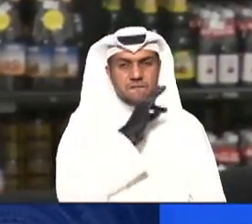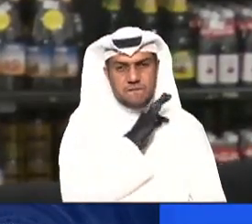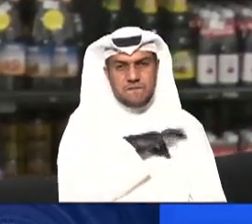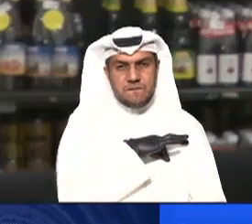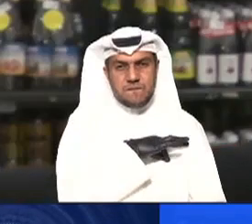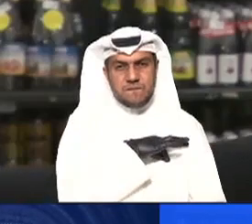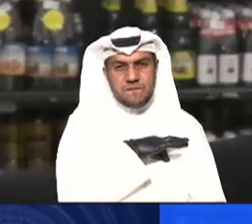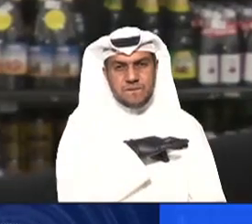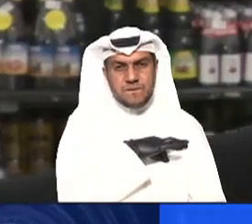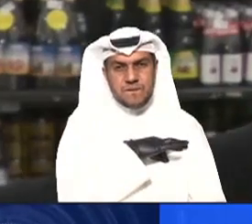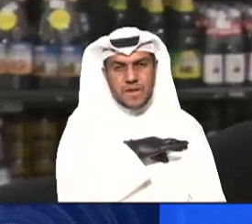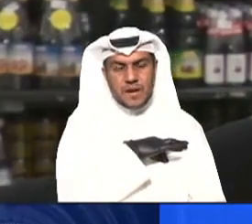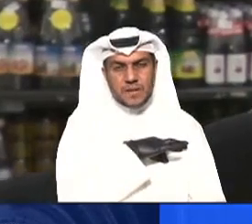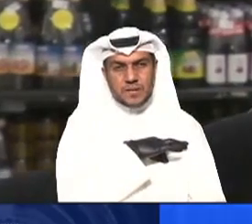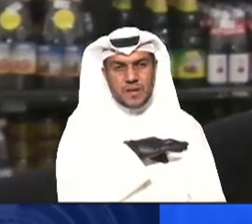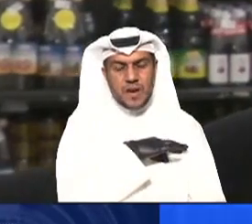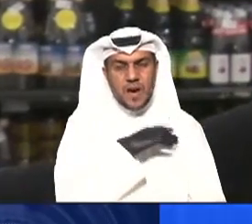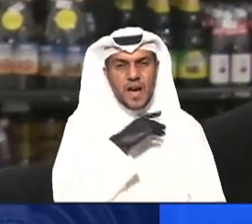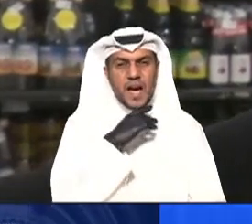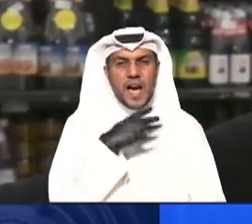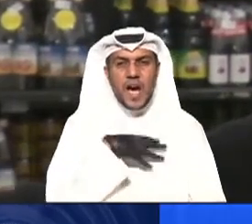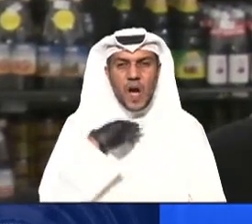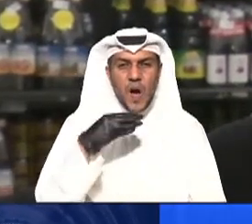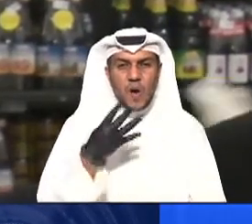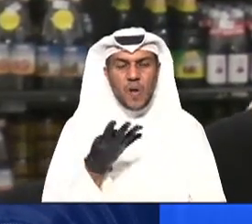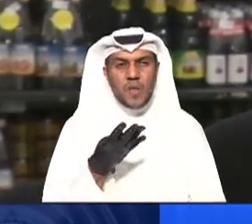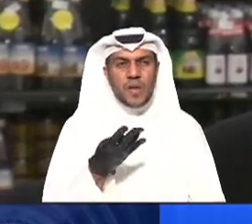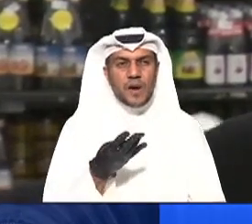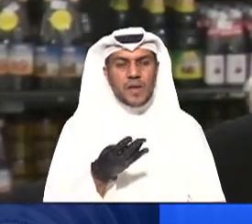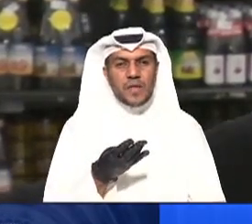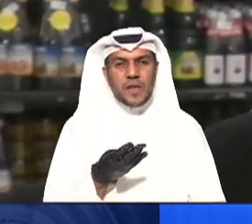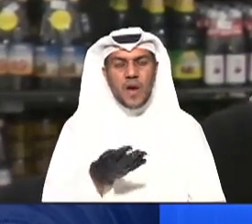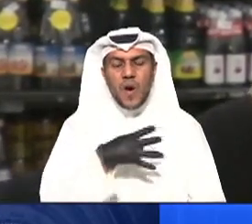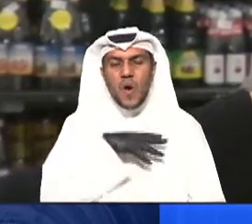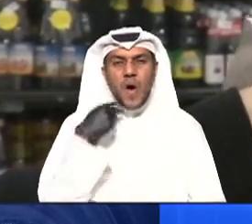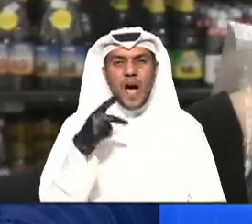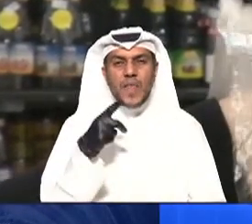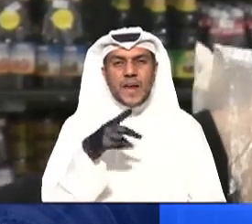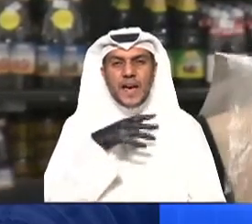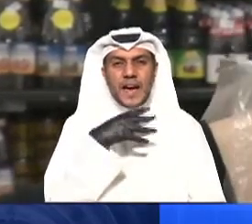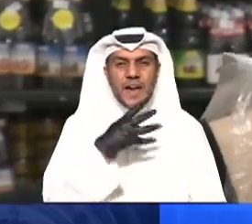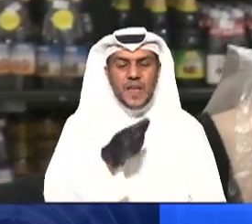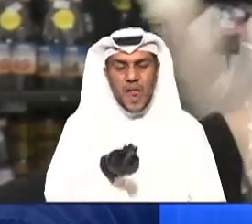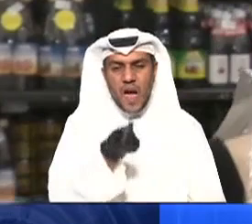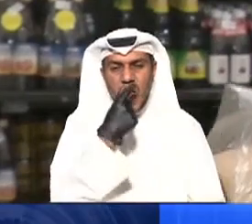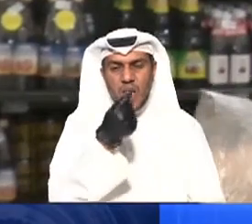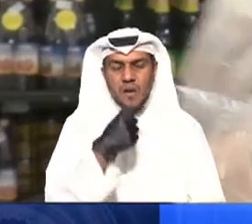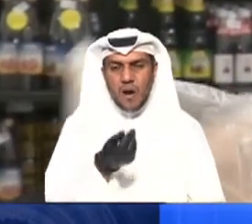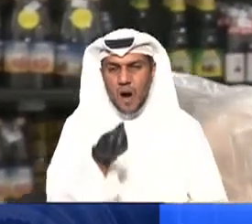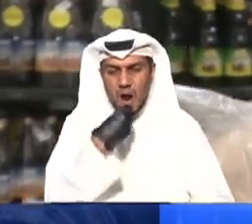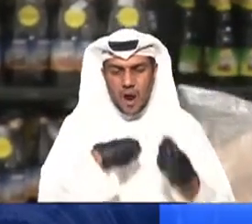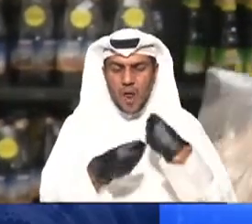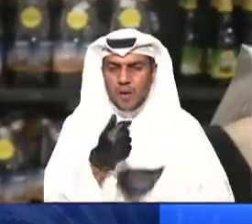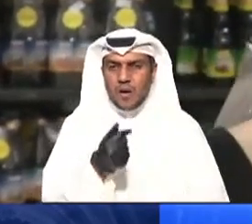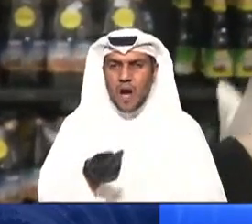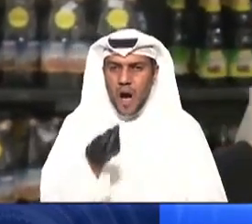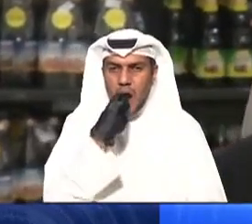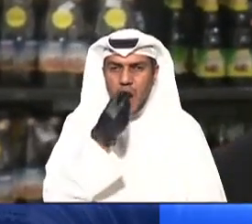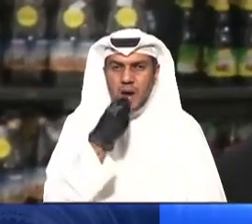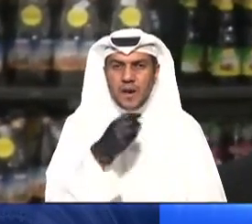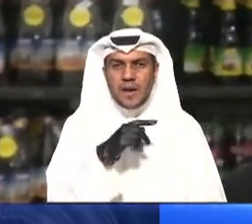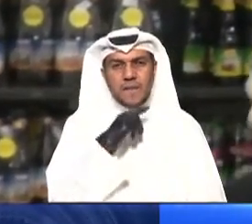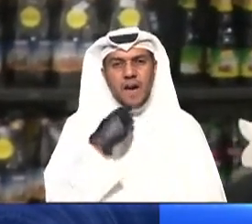الخضار والمأكولات الفريش، اللي هي الخضروات اللي فيها الفيتامينات، فيتامين سي